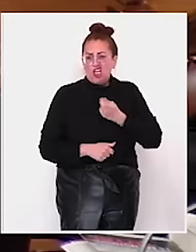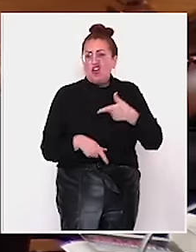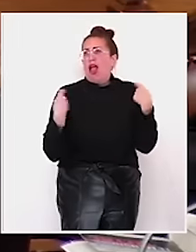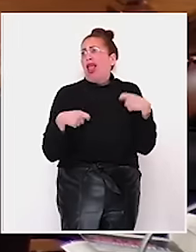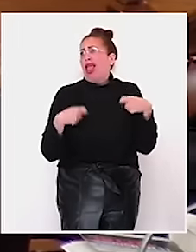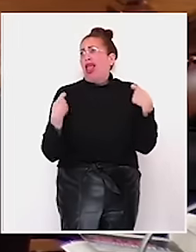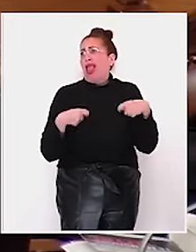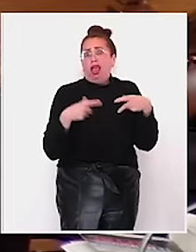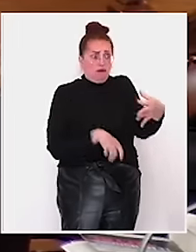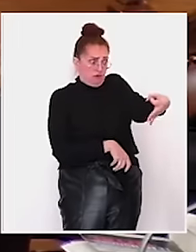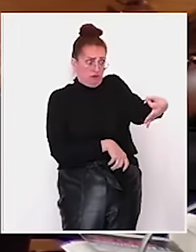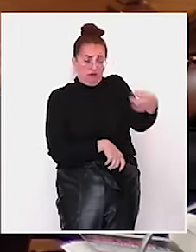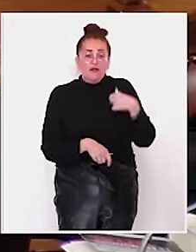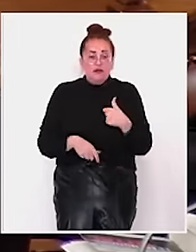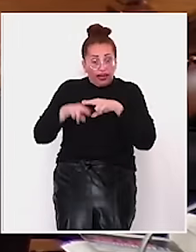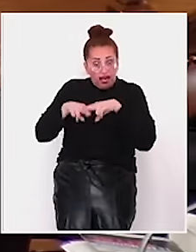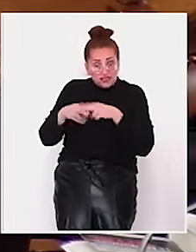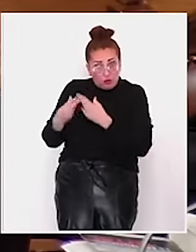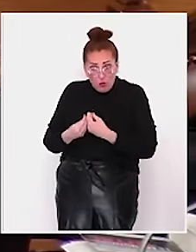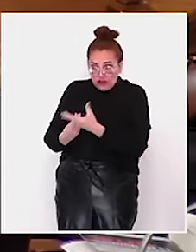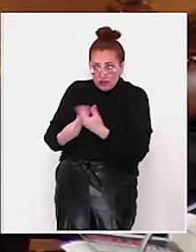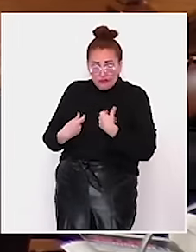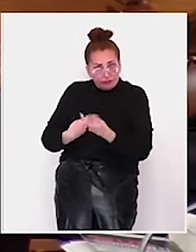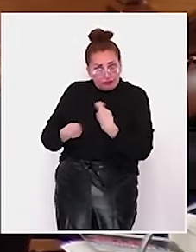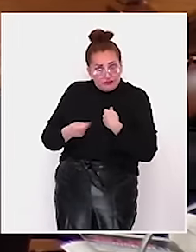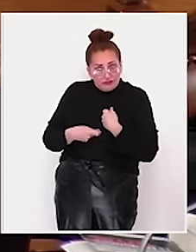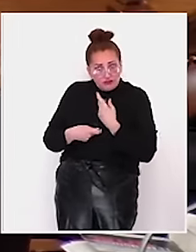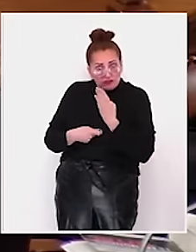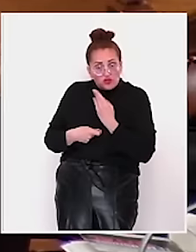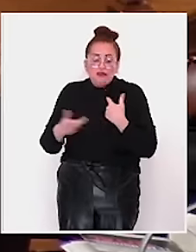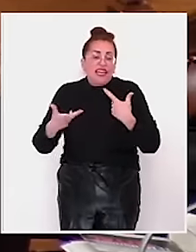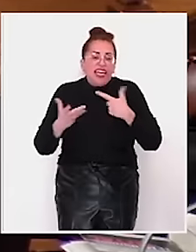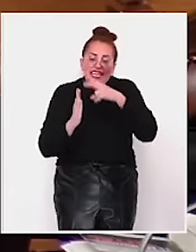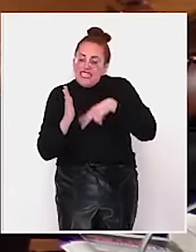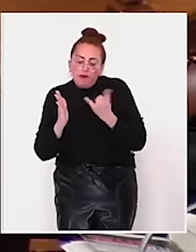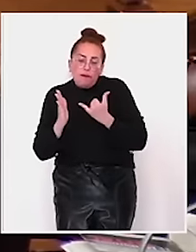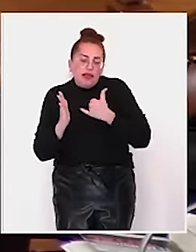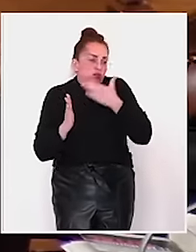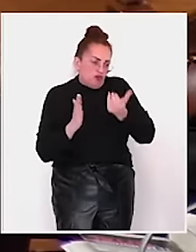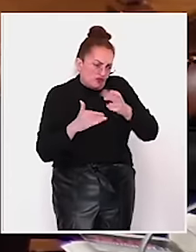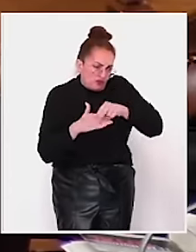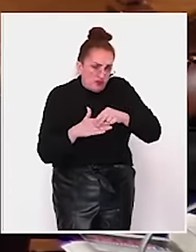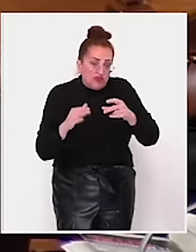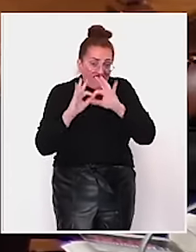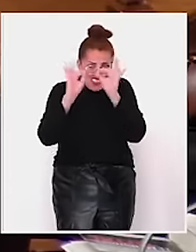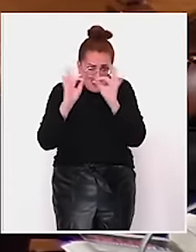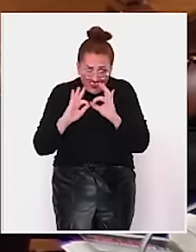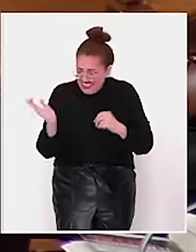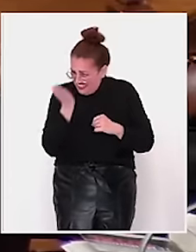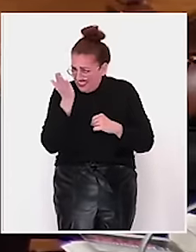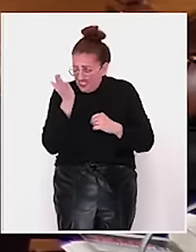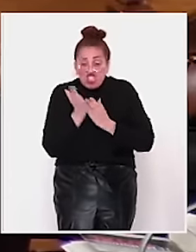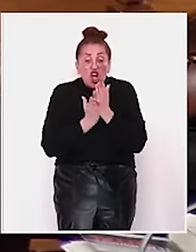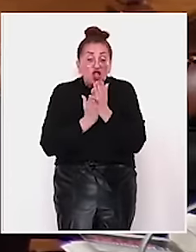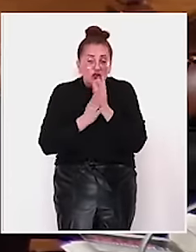général des populations. Donc c'est ça qui manque en fait dans ces et là quand on lit, mais là je vais pas le lire, ça sera dans la note. C'est, il y a plein de phrases, donc en fait on voit pas ce que ça